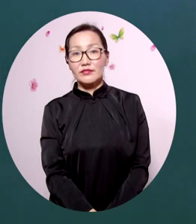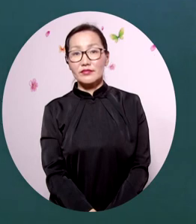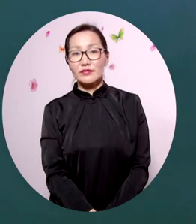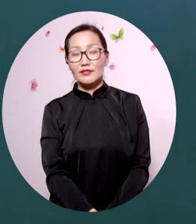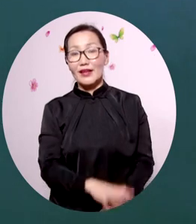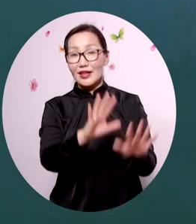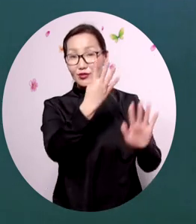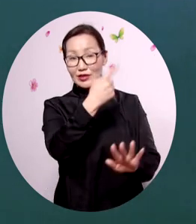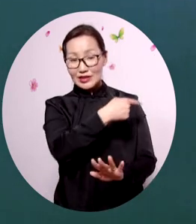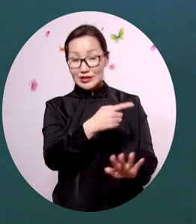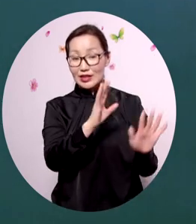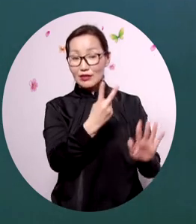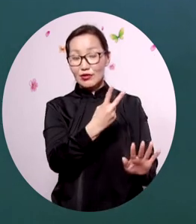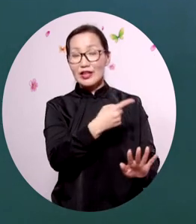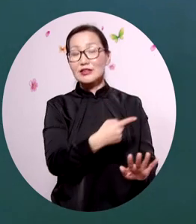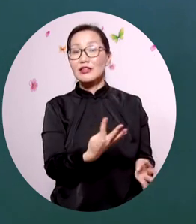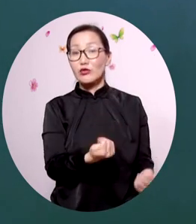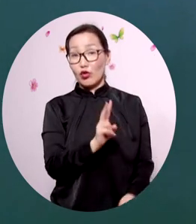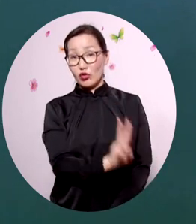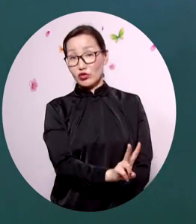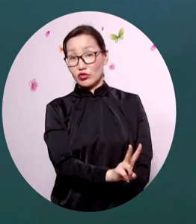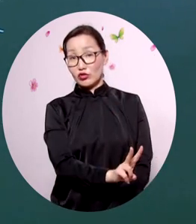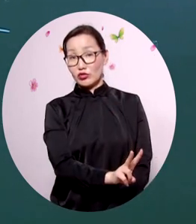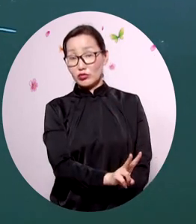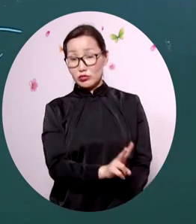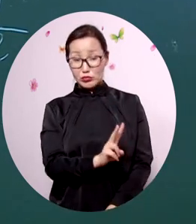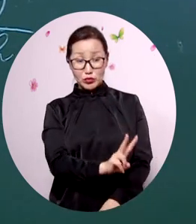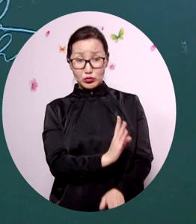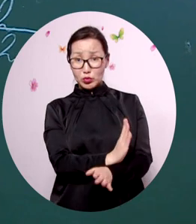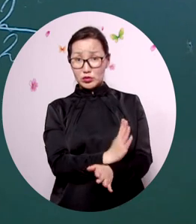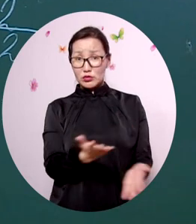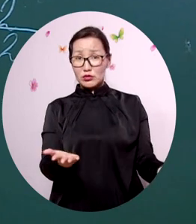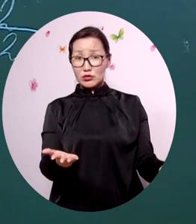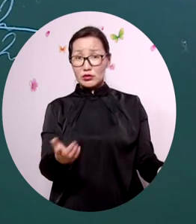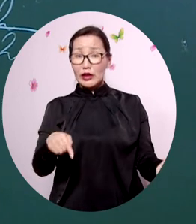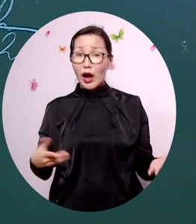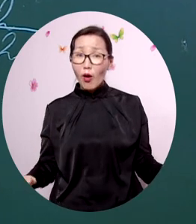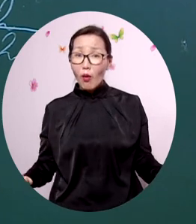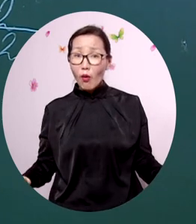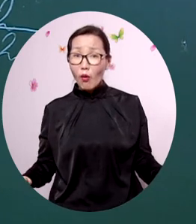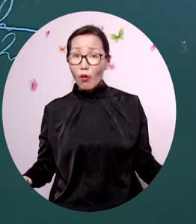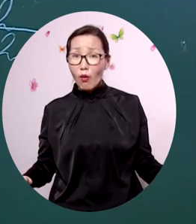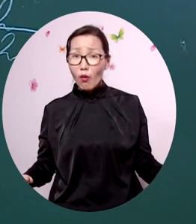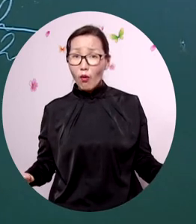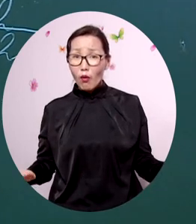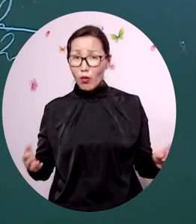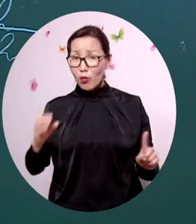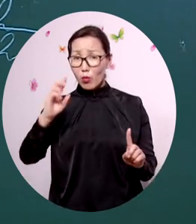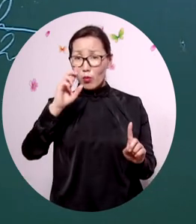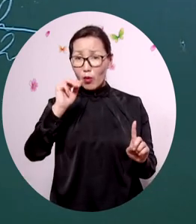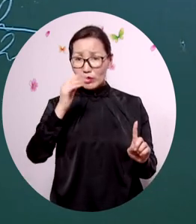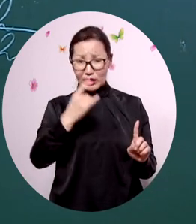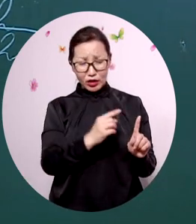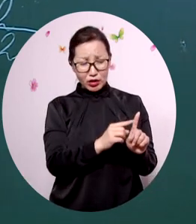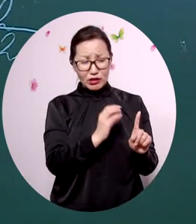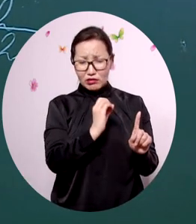2 хасаад 2. Гэтэл бидний орон дуусчих шиг болох юм. Яах вүлээ? Үгүй энэ бутархан хэсэгт